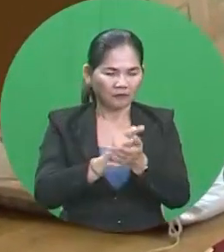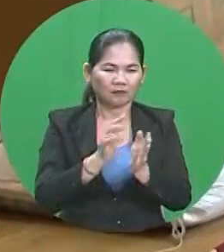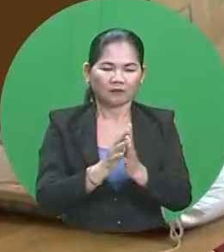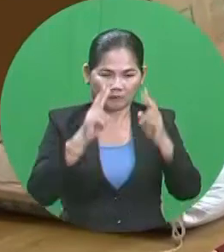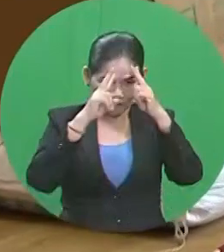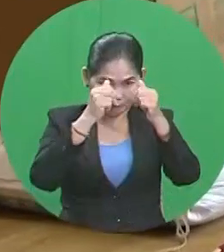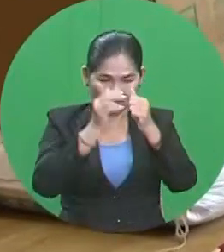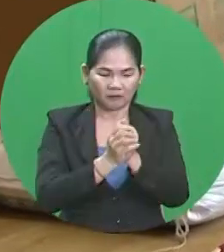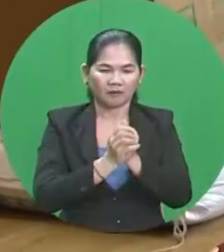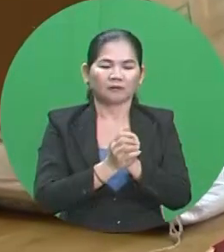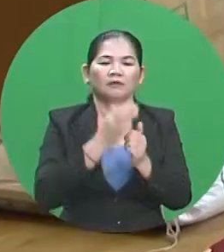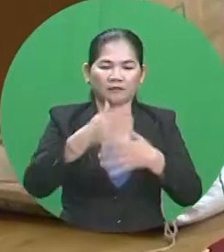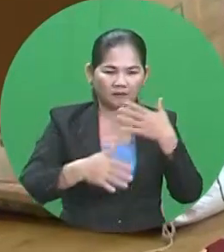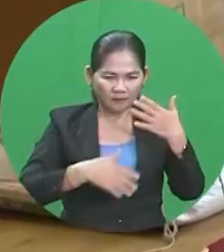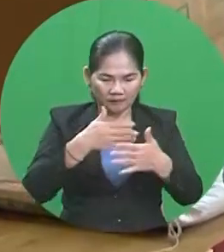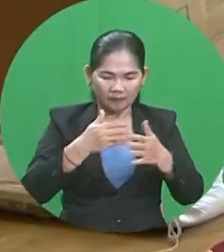មានប្រសាសន៍ពំនាំនឹងការផ្ដាំផ្ញើសាសុសុខទុក